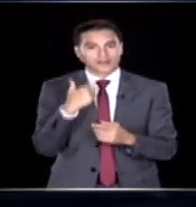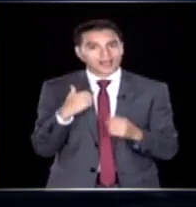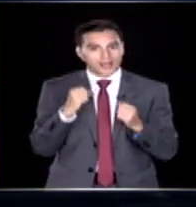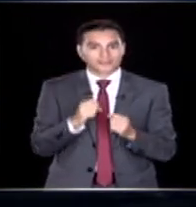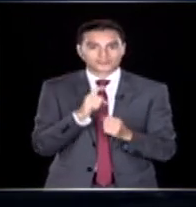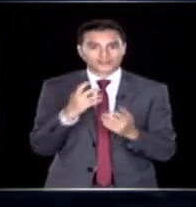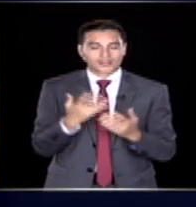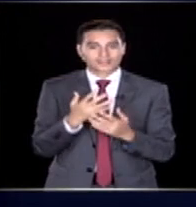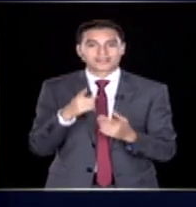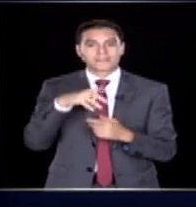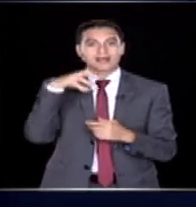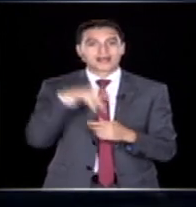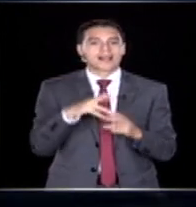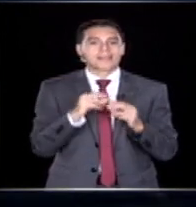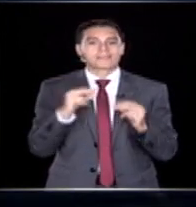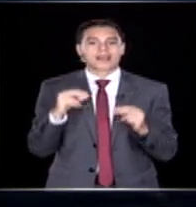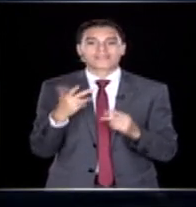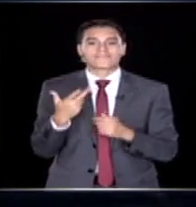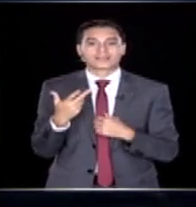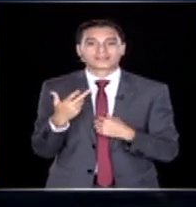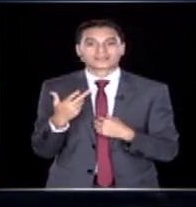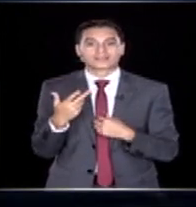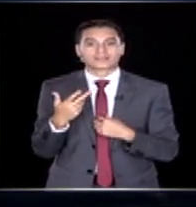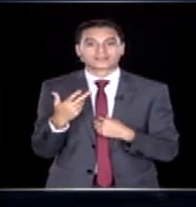سؤال يعني. طب ايه عاصمه لبنان؟